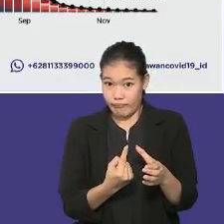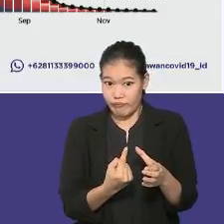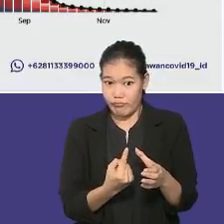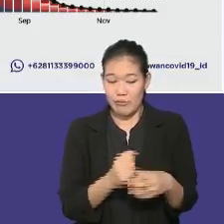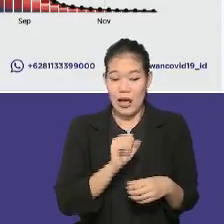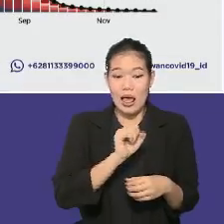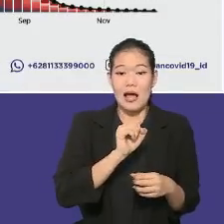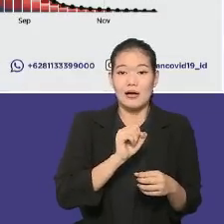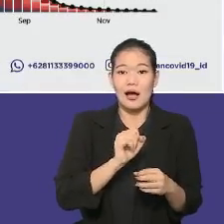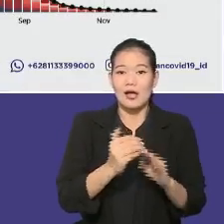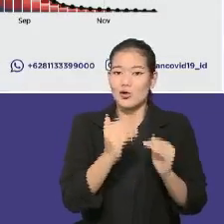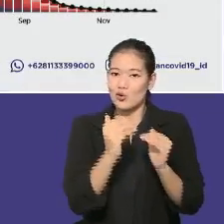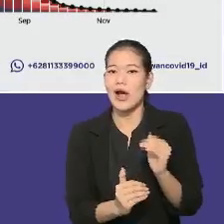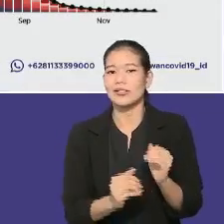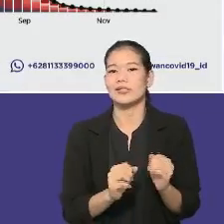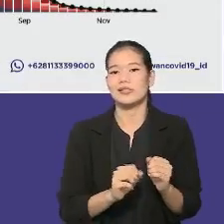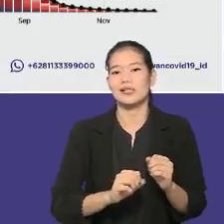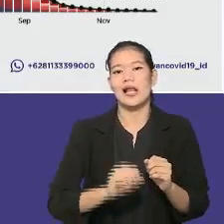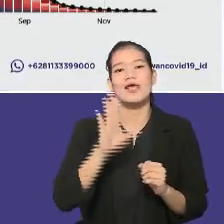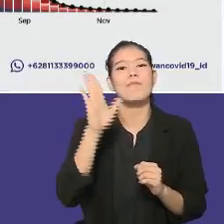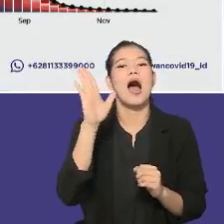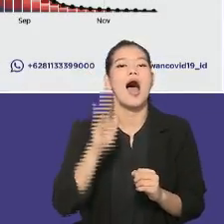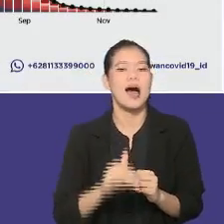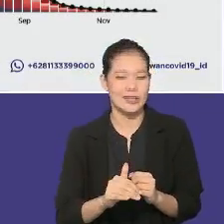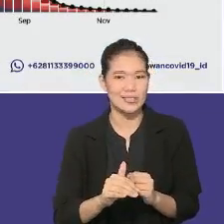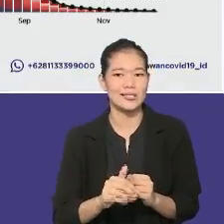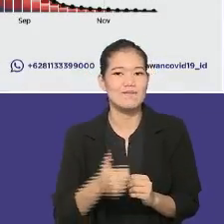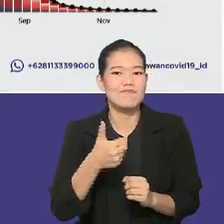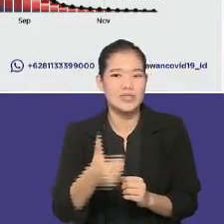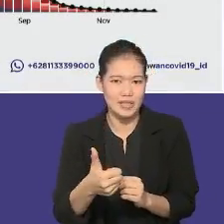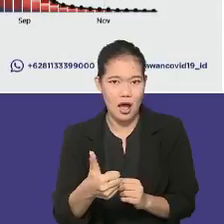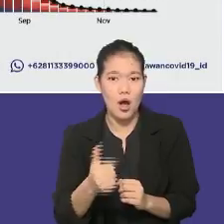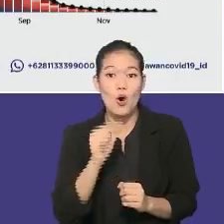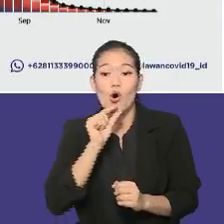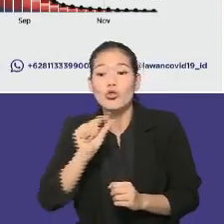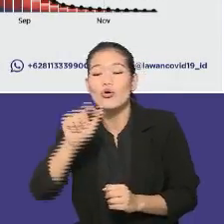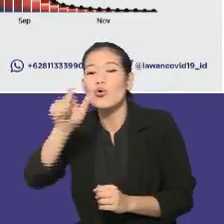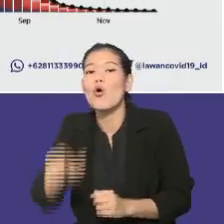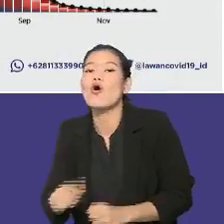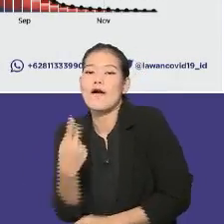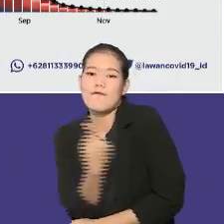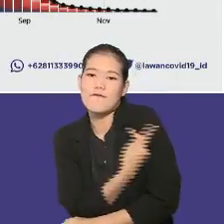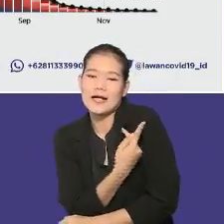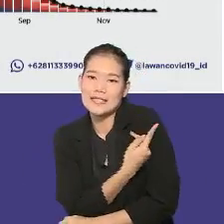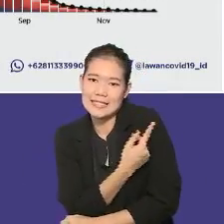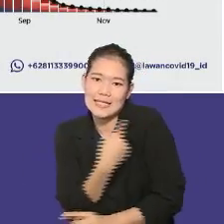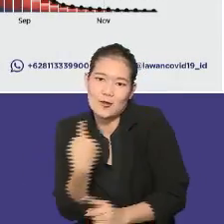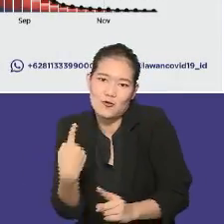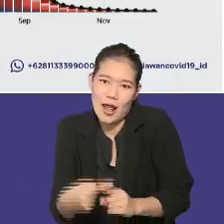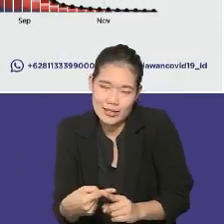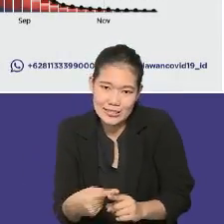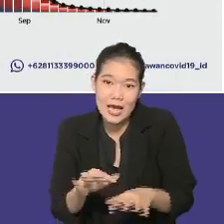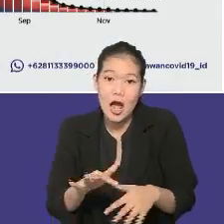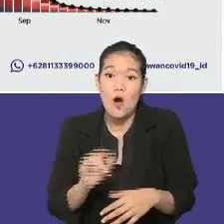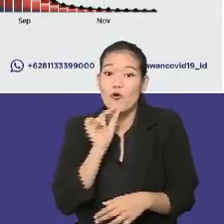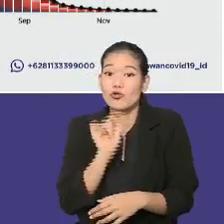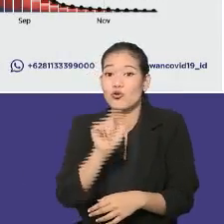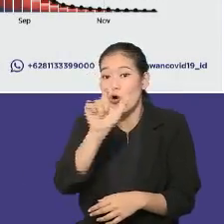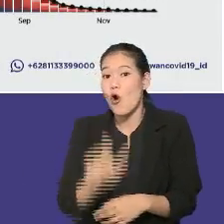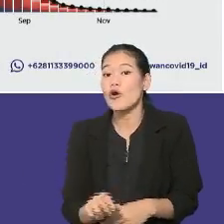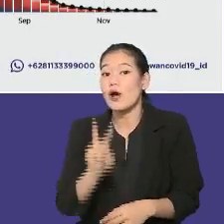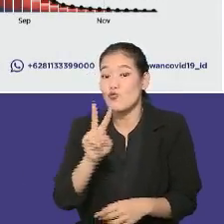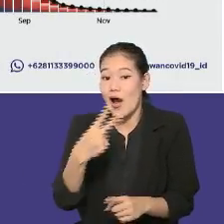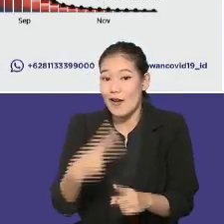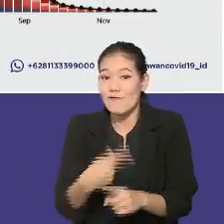jam untuk pelaku perjalanan yang sudah divaksin dosis 1 dan 3 kali 24 jam untuk vaksin dosis